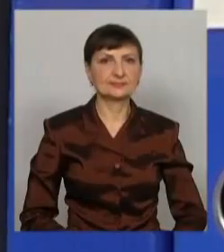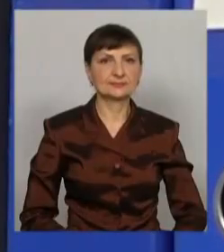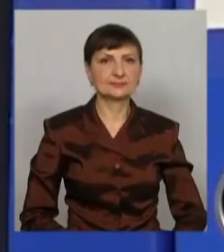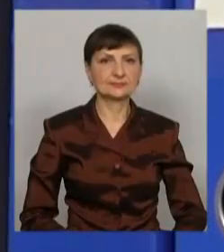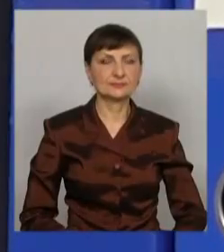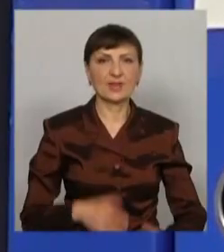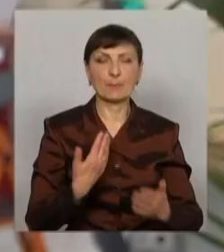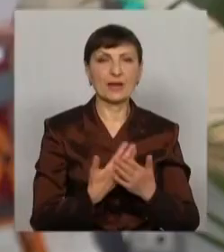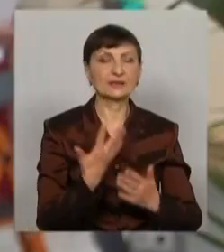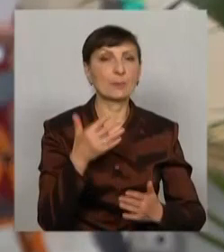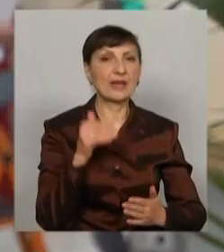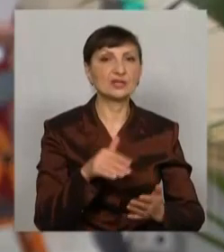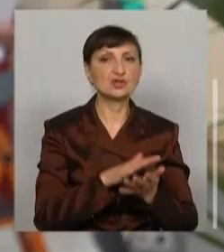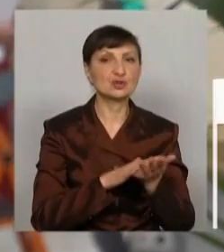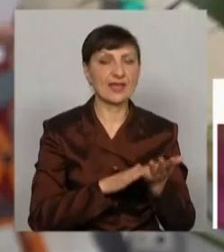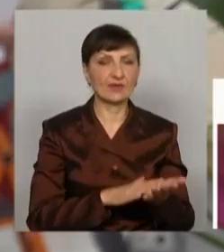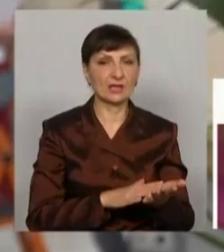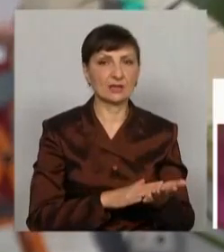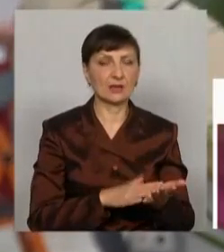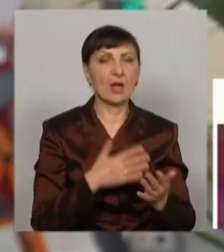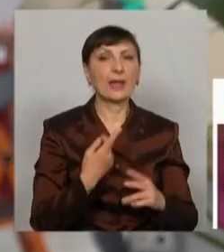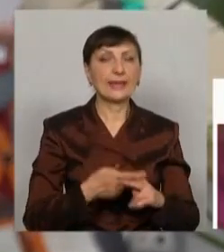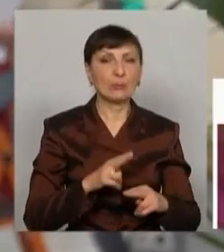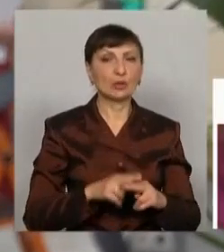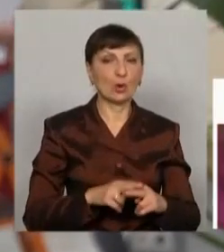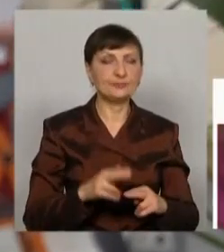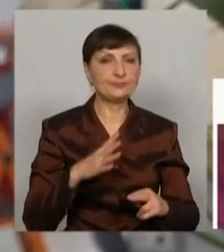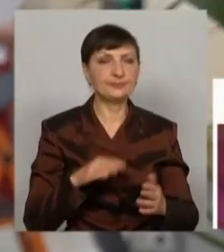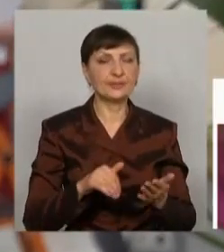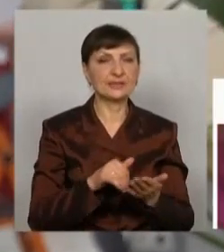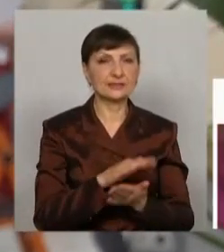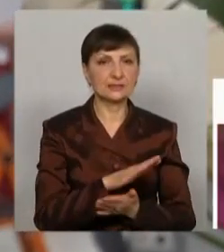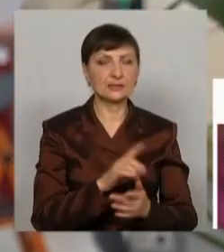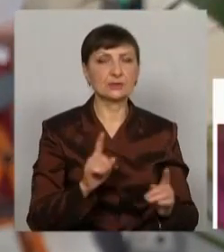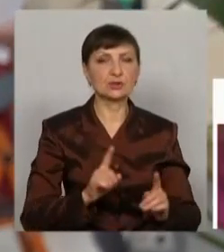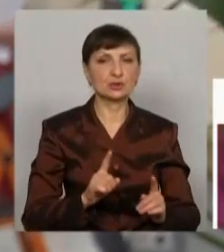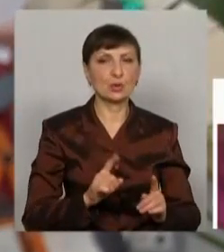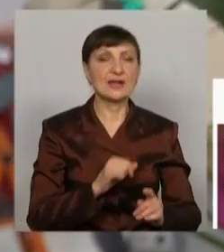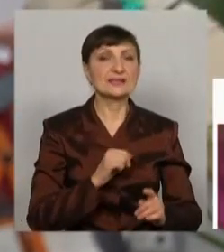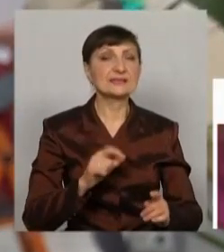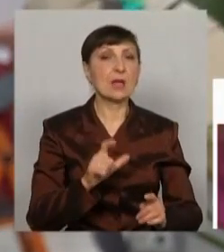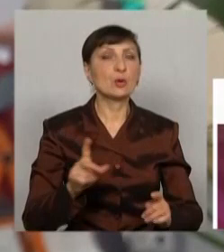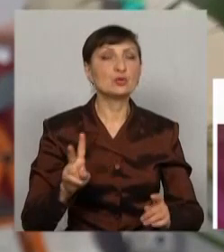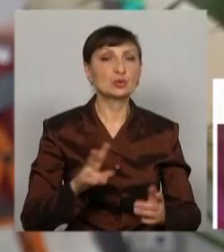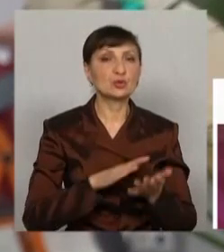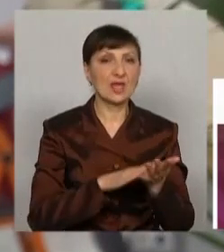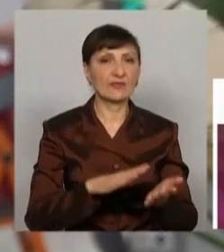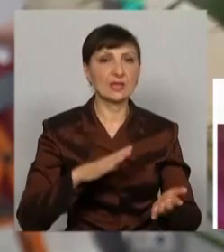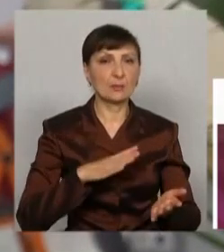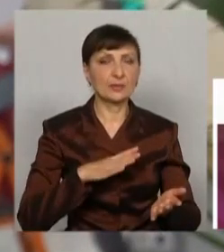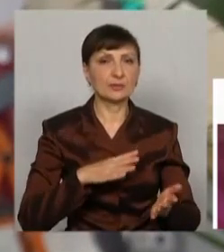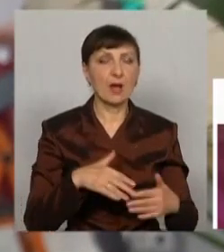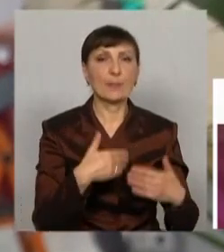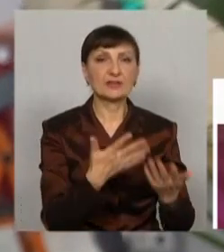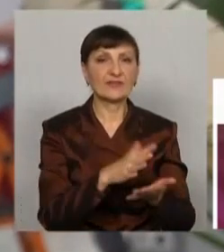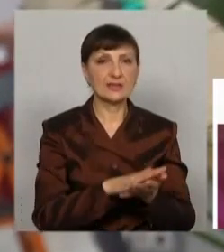Там порядка 5000 заявлений именно были отклонены из-за того, что сами участники там подавали